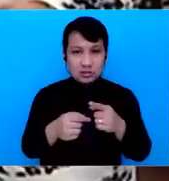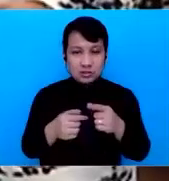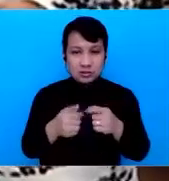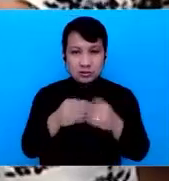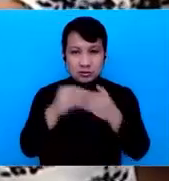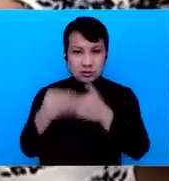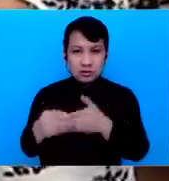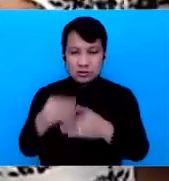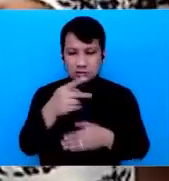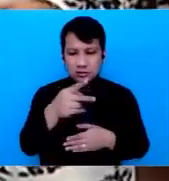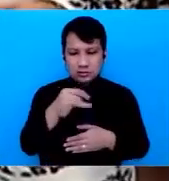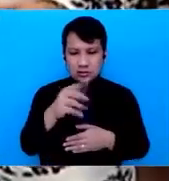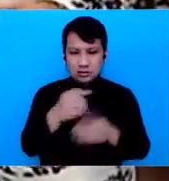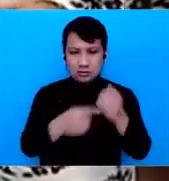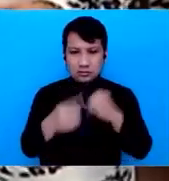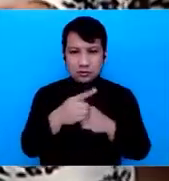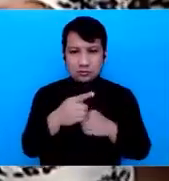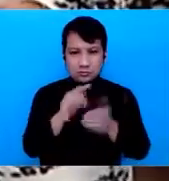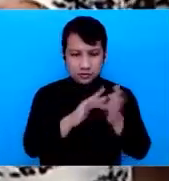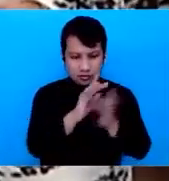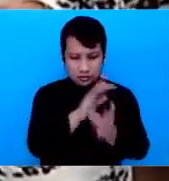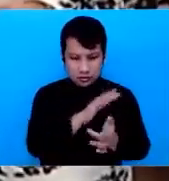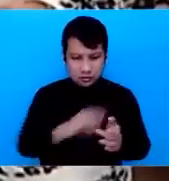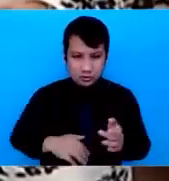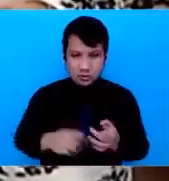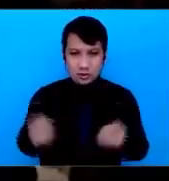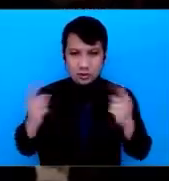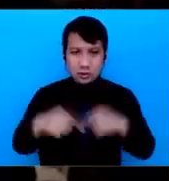of Jesus Christ at ilan pang opisyal ng